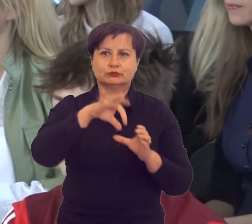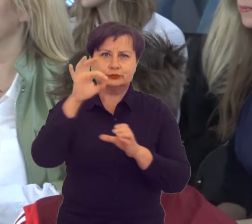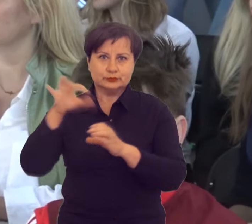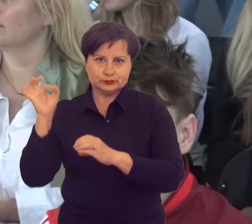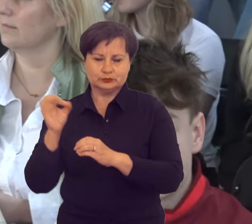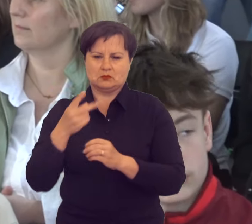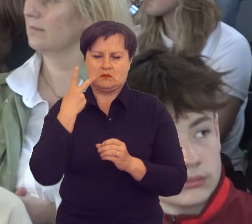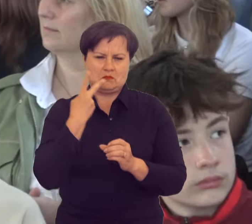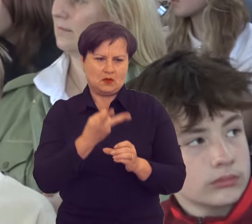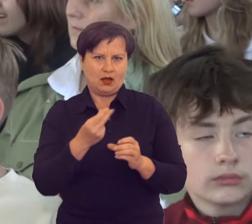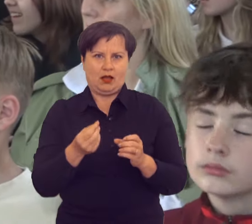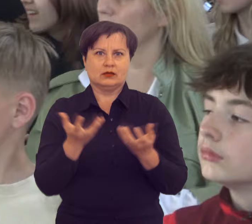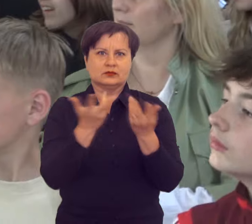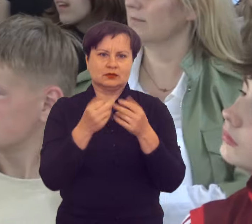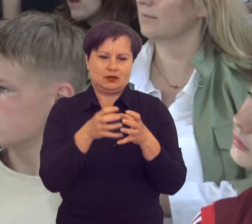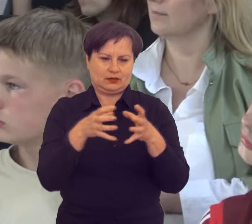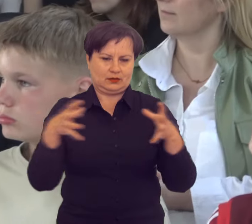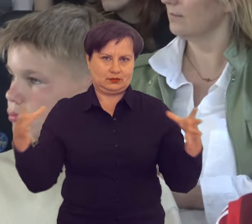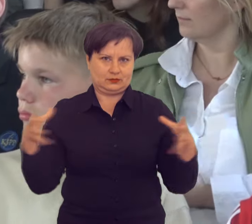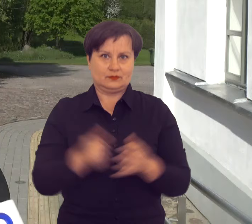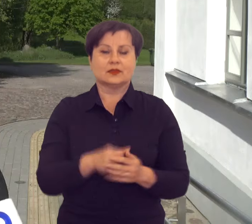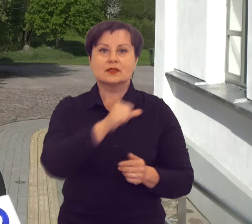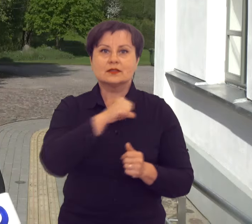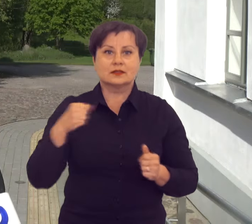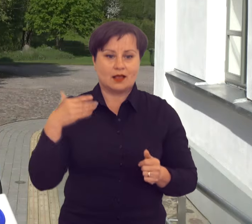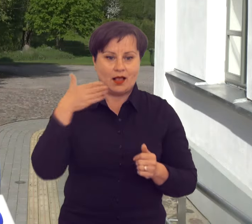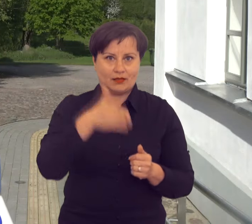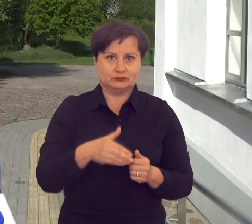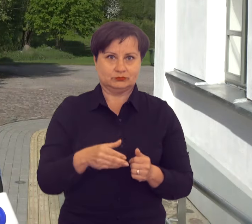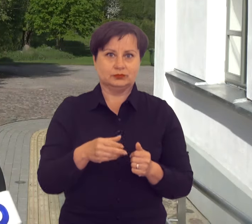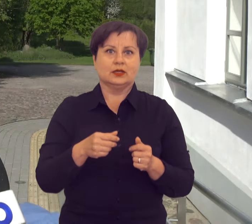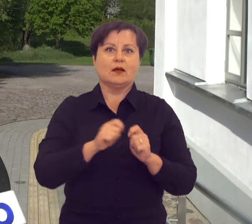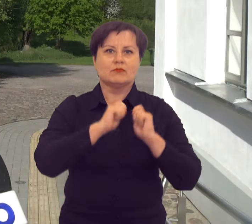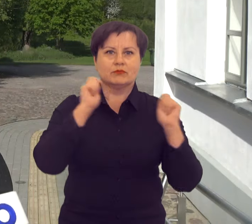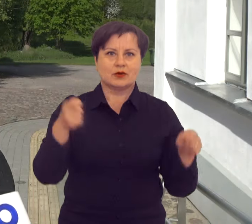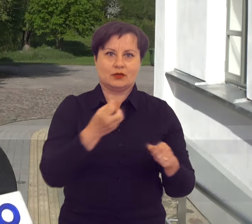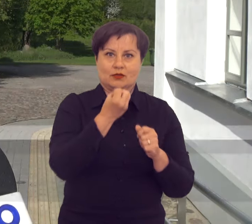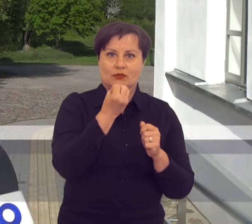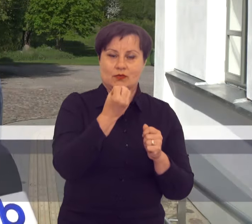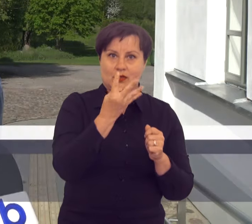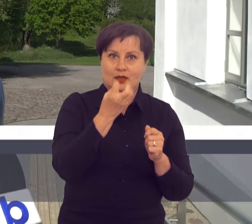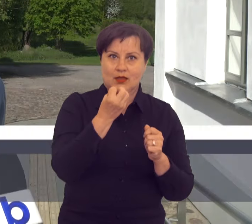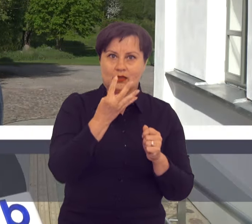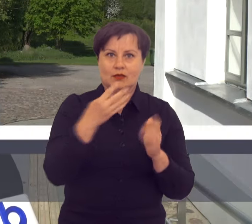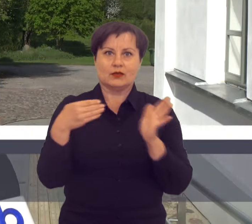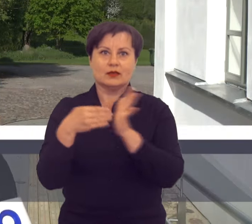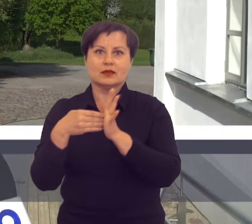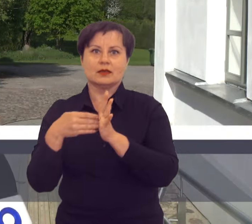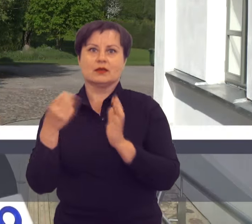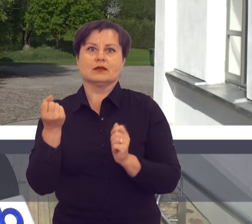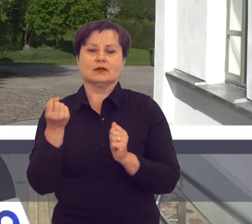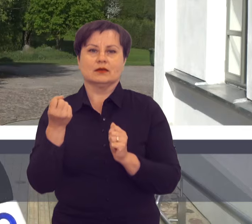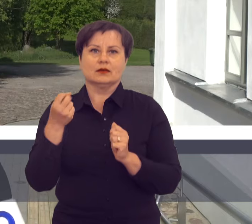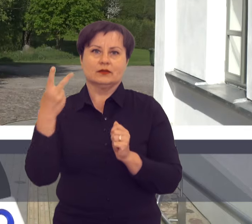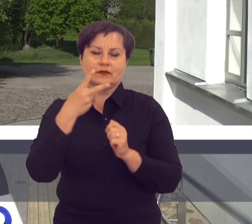įrodo ir savanorių skaičius. Savanoriška tarnyba yra 14-29 metų, tai va ta jaunimo dalį tikrai drąsiai galiu sakyti,